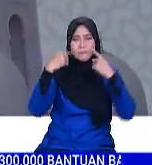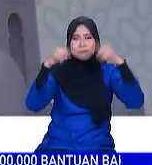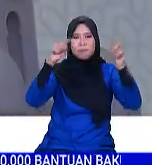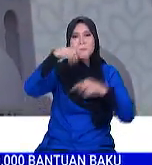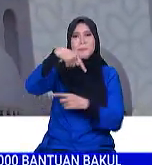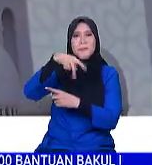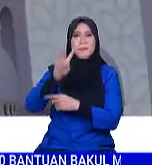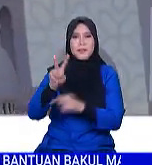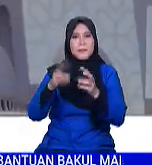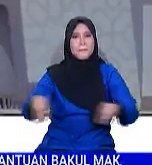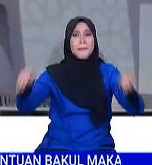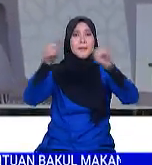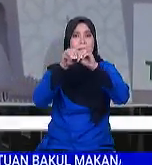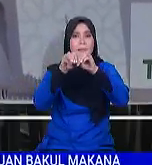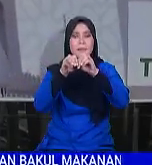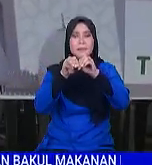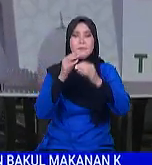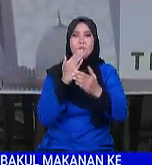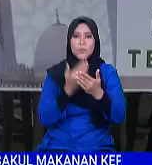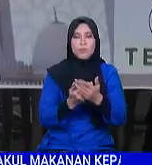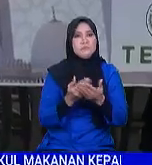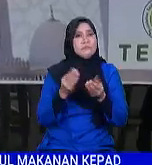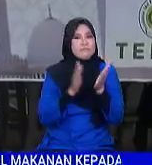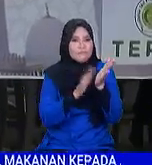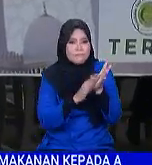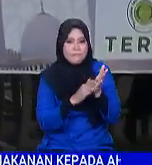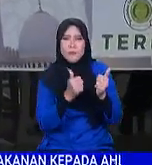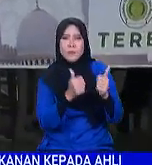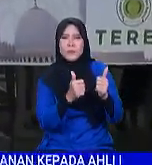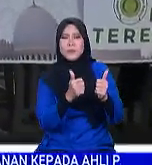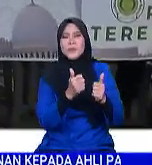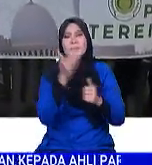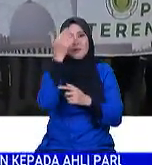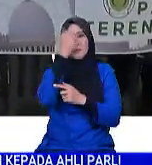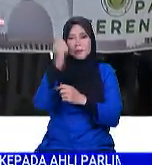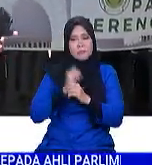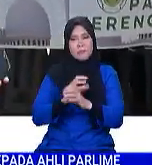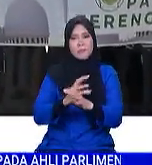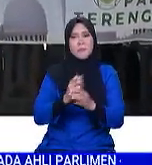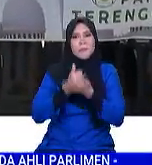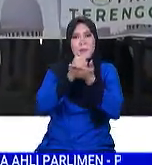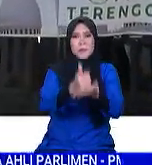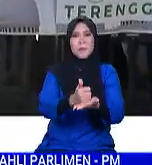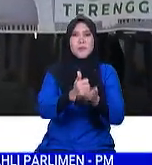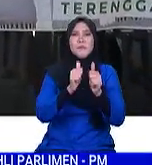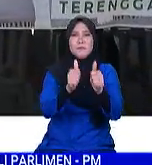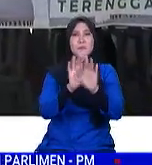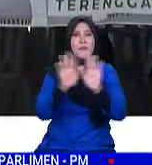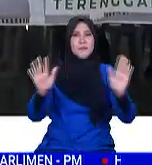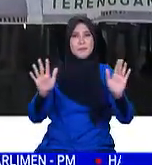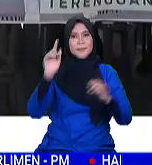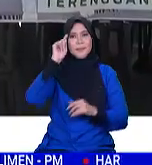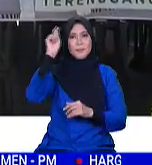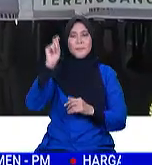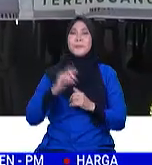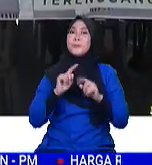di masjid, satu perkara yang patut diberi pujian, dan ini merupakan inisiatif mereka bagi membantu barisan frontliner di